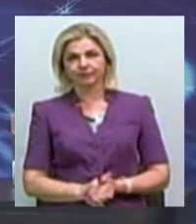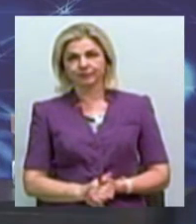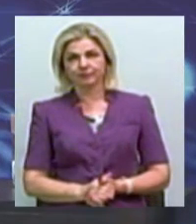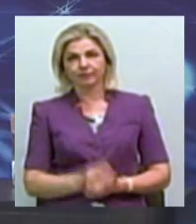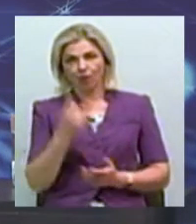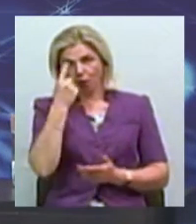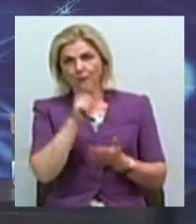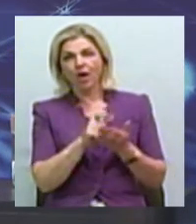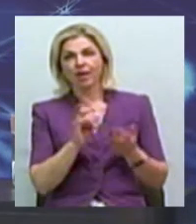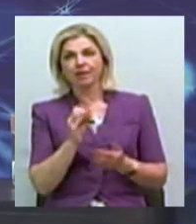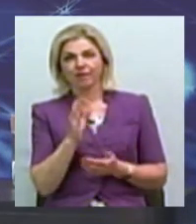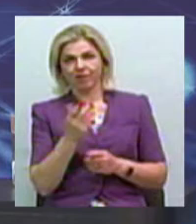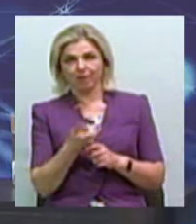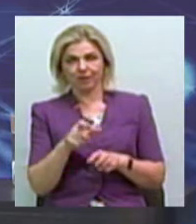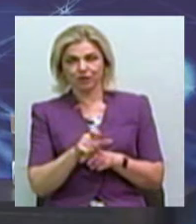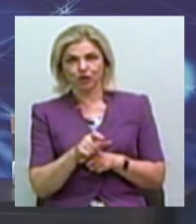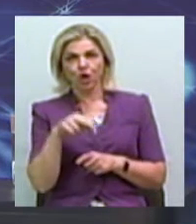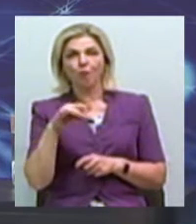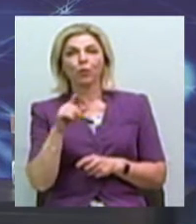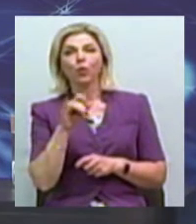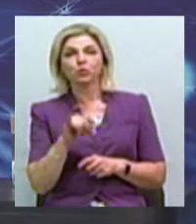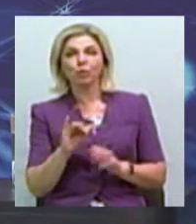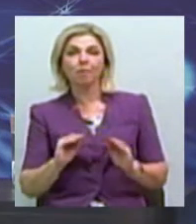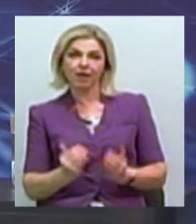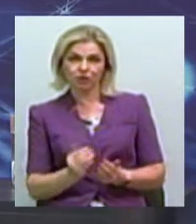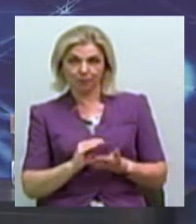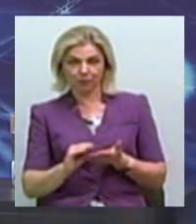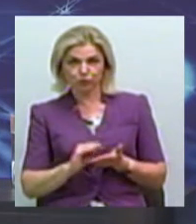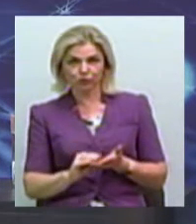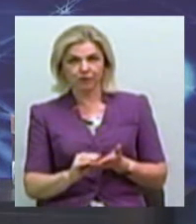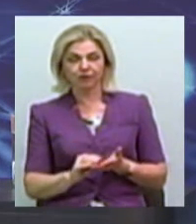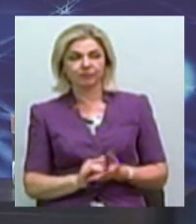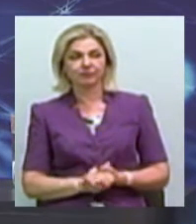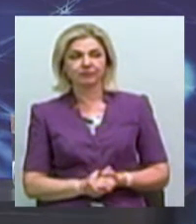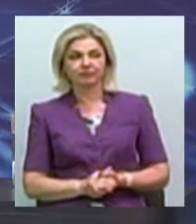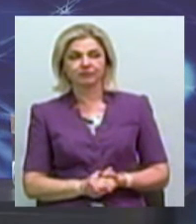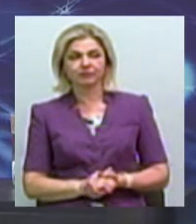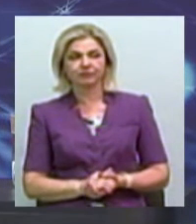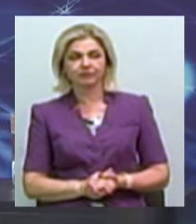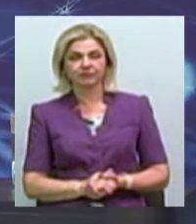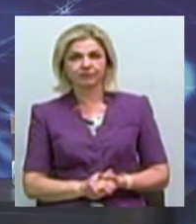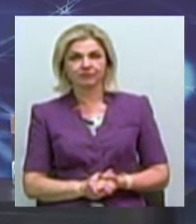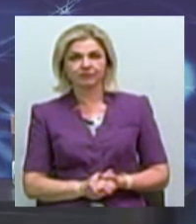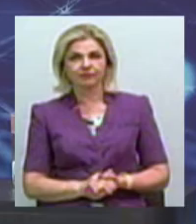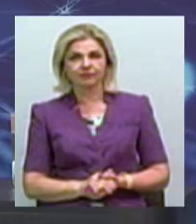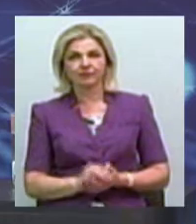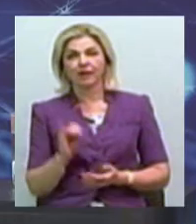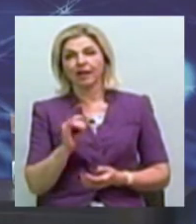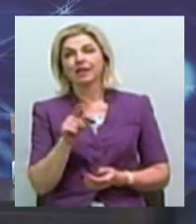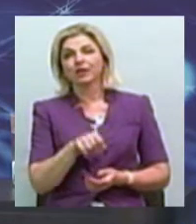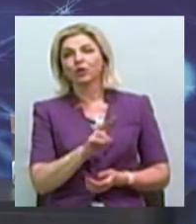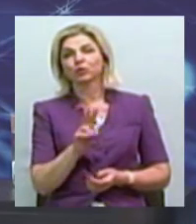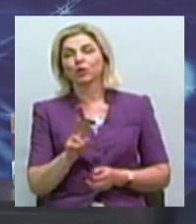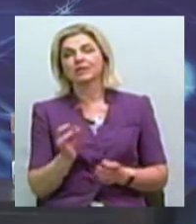Поетів більше, прозаїків менше. І, ну, я думаю, що ті, хто цікавиться